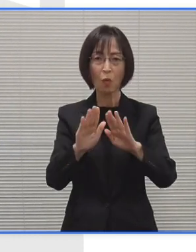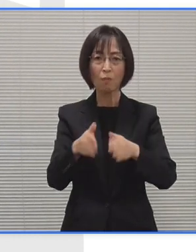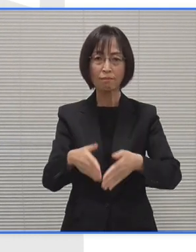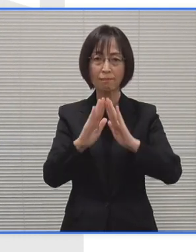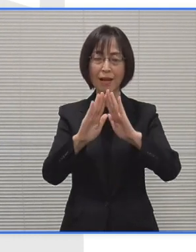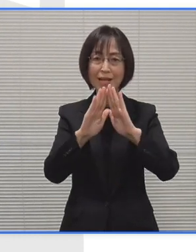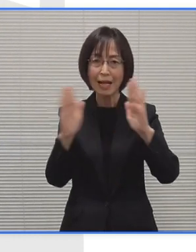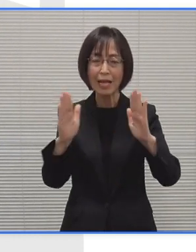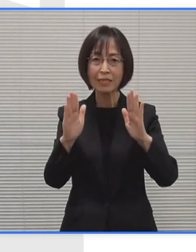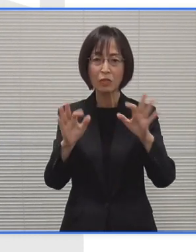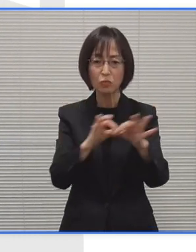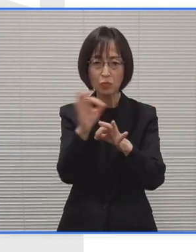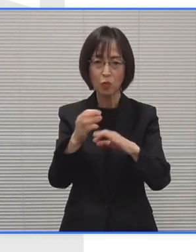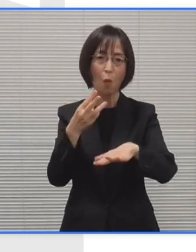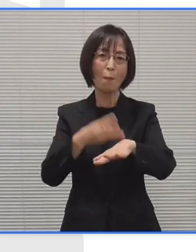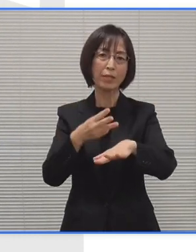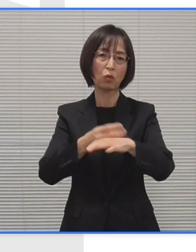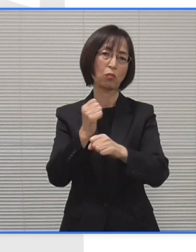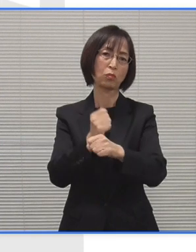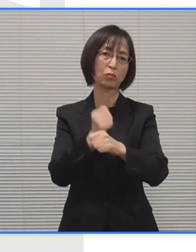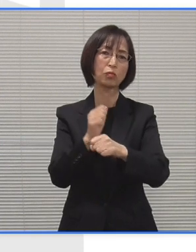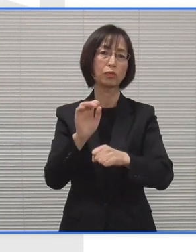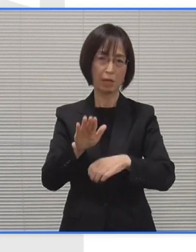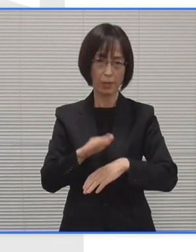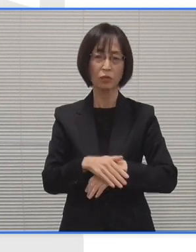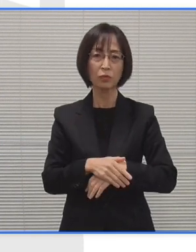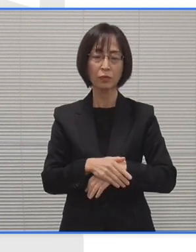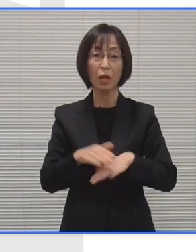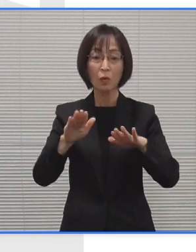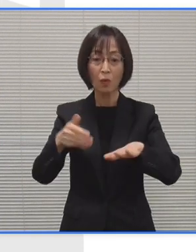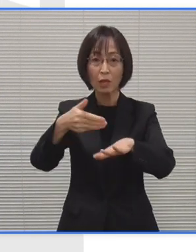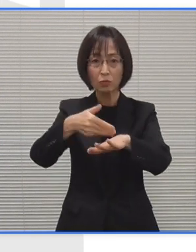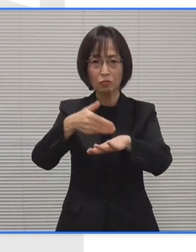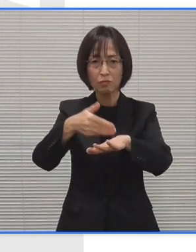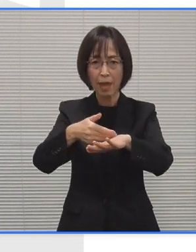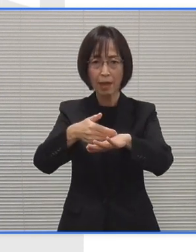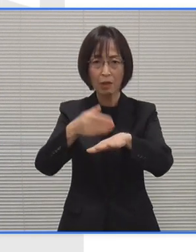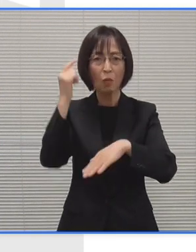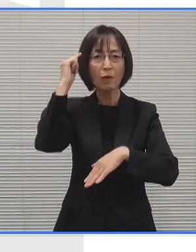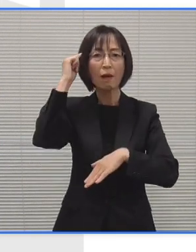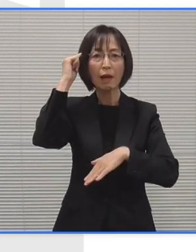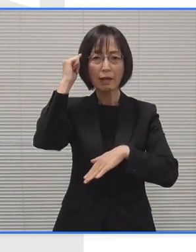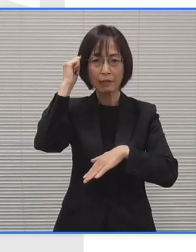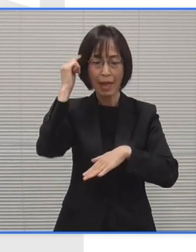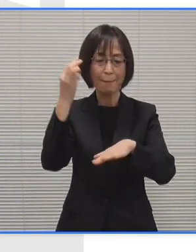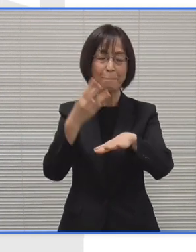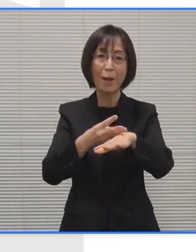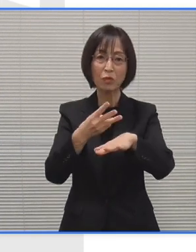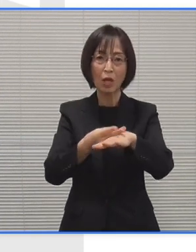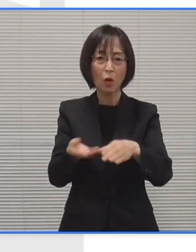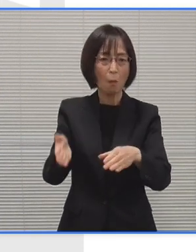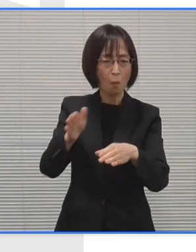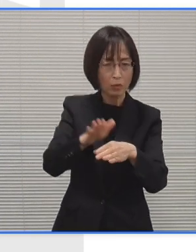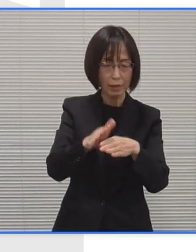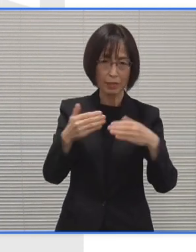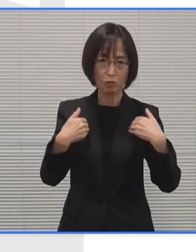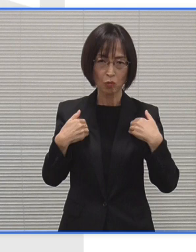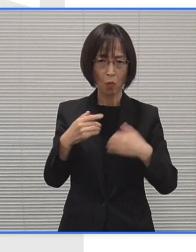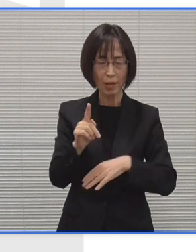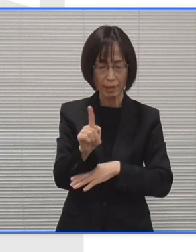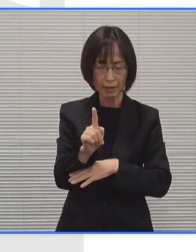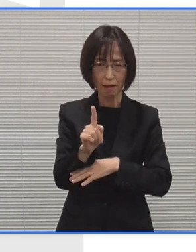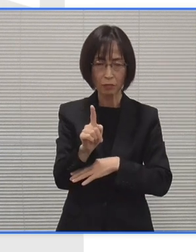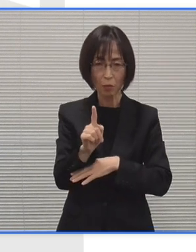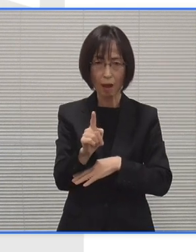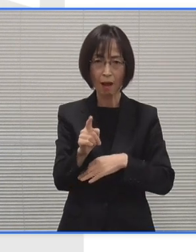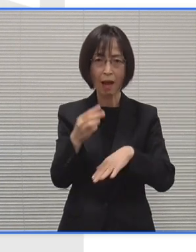営マニュアルというのを作っております。今回の訓練を踏まえてマニュアルに盛り込むべきこと、あるいは